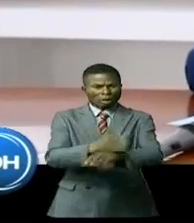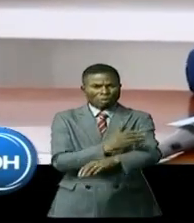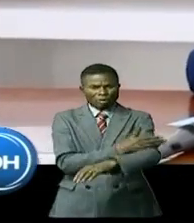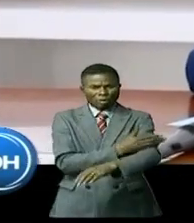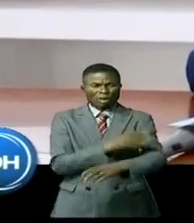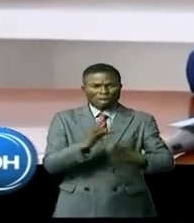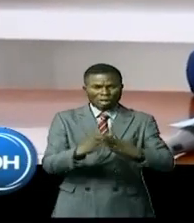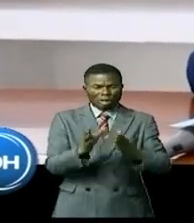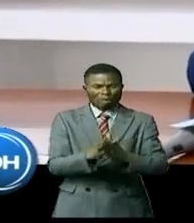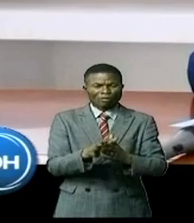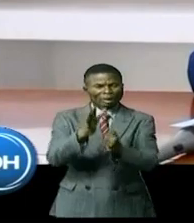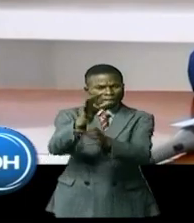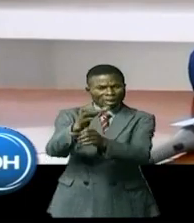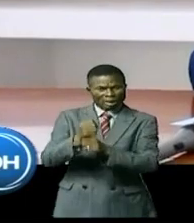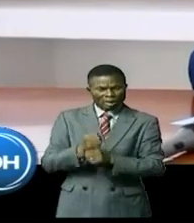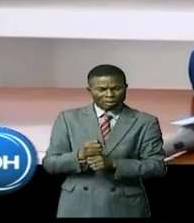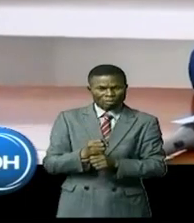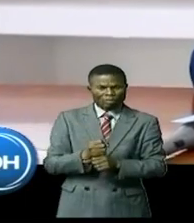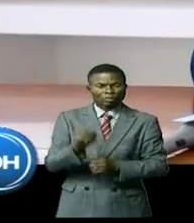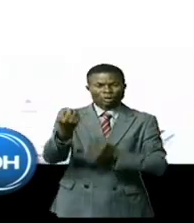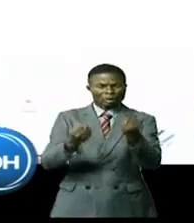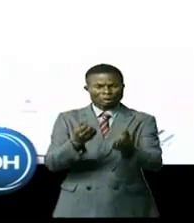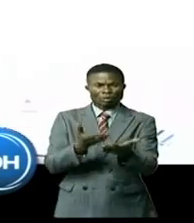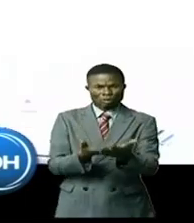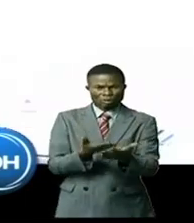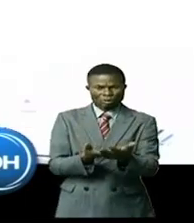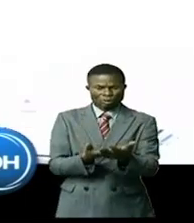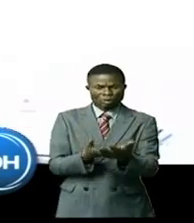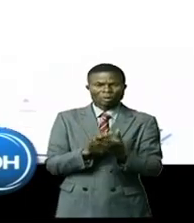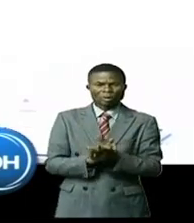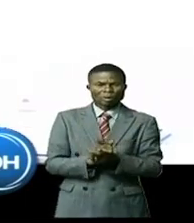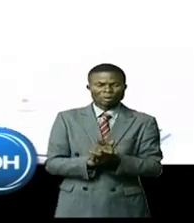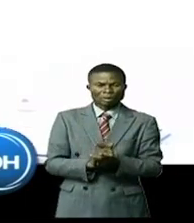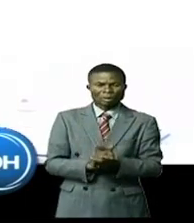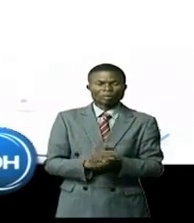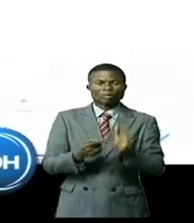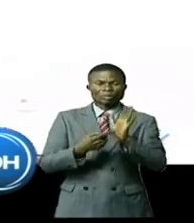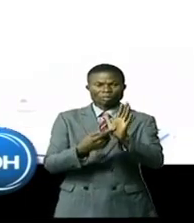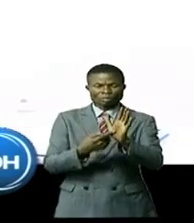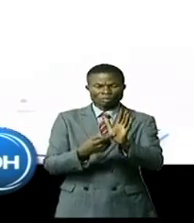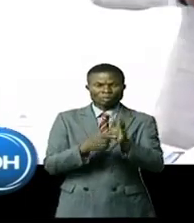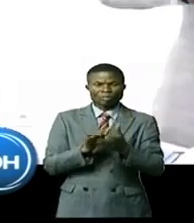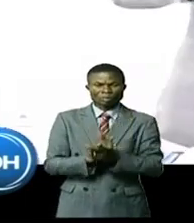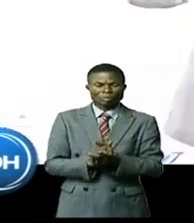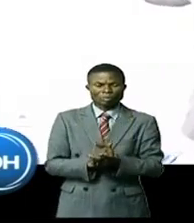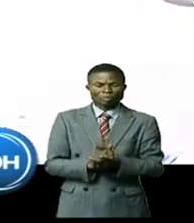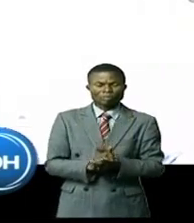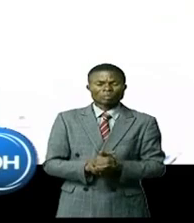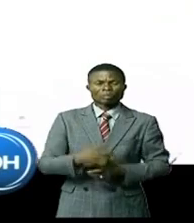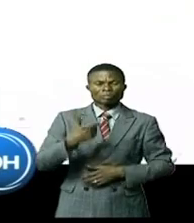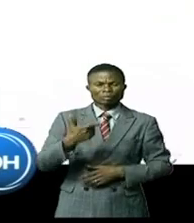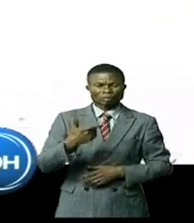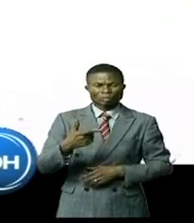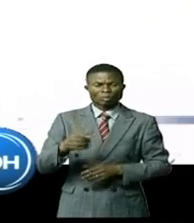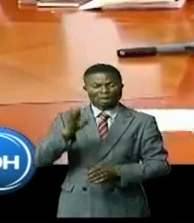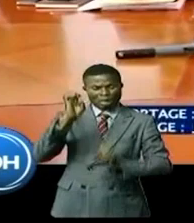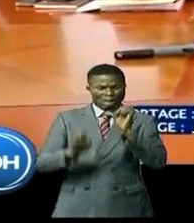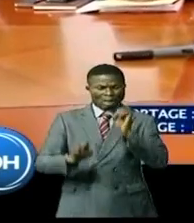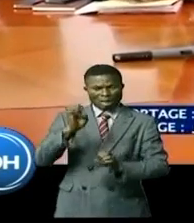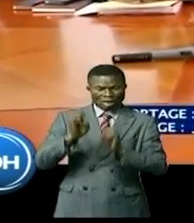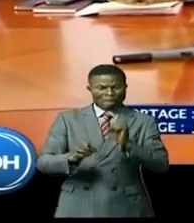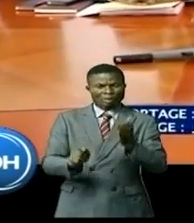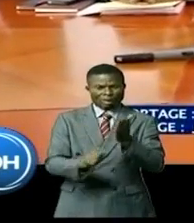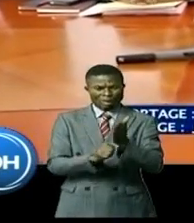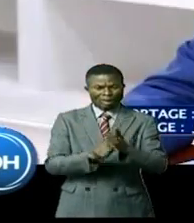dossier d'acquisition de véhicules. Il est à noter que ces offres feront l'objet d'une évaluation tant technique